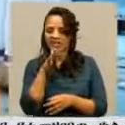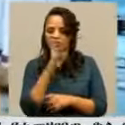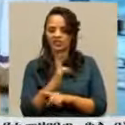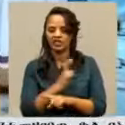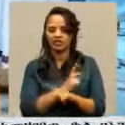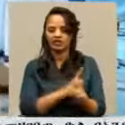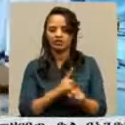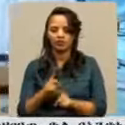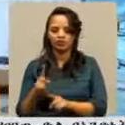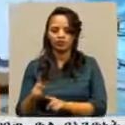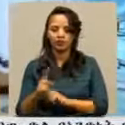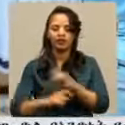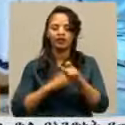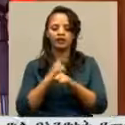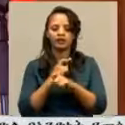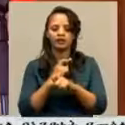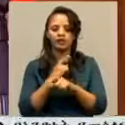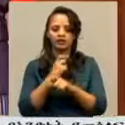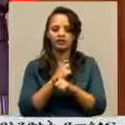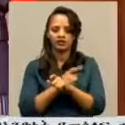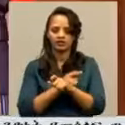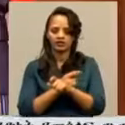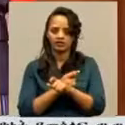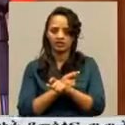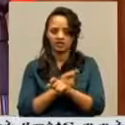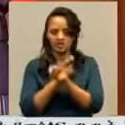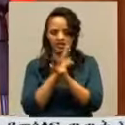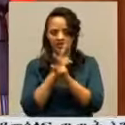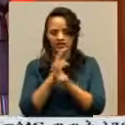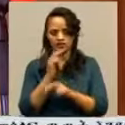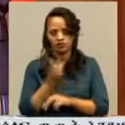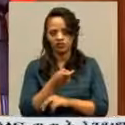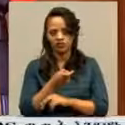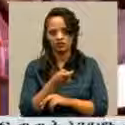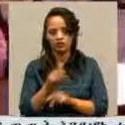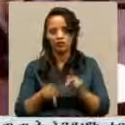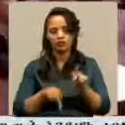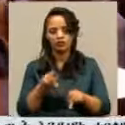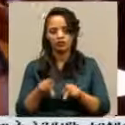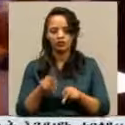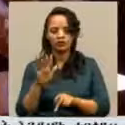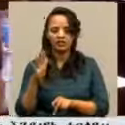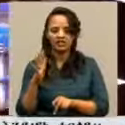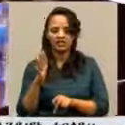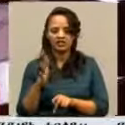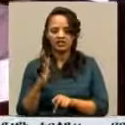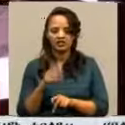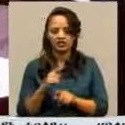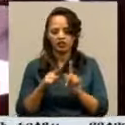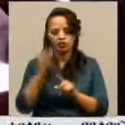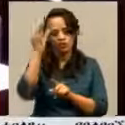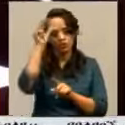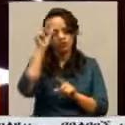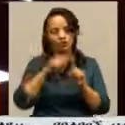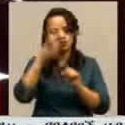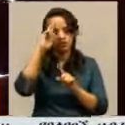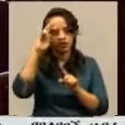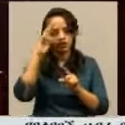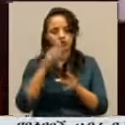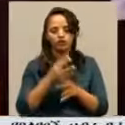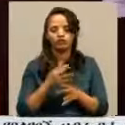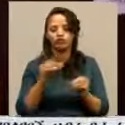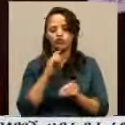ደግሞ ከዓለም ቀድሞ የሰለጠነበት ማሳያ ነበር ብለዋል። ማህበረሰቡ መሰል ሴቶች በተለያዩ ምክንያቶች እየተሸረሸሩ